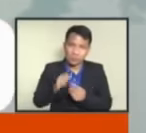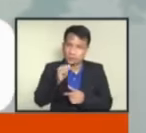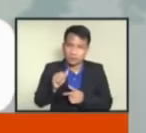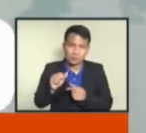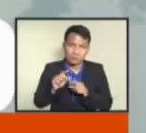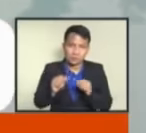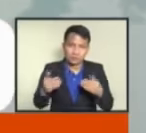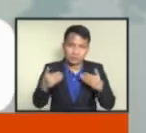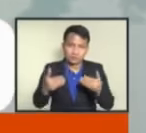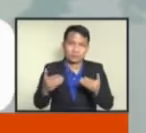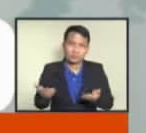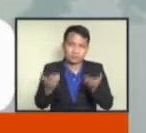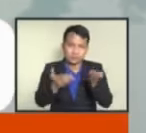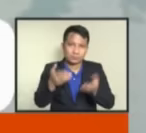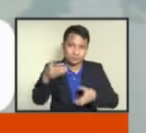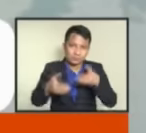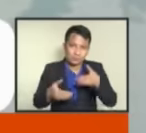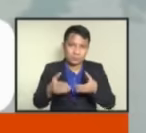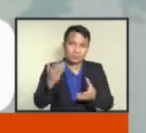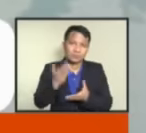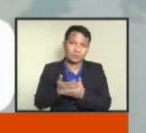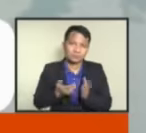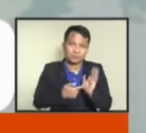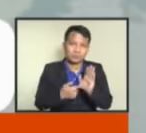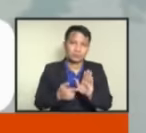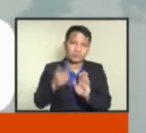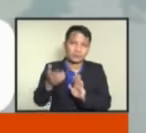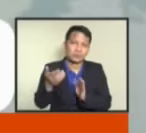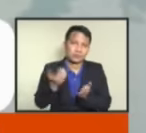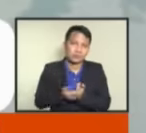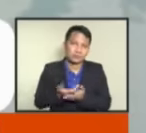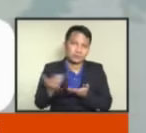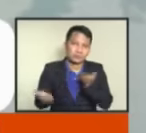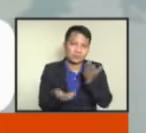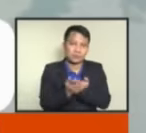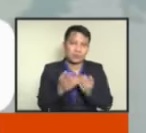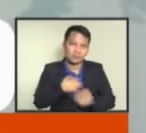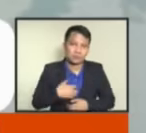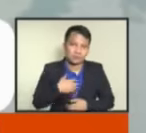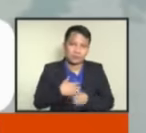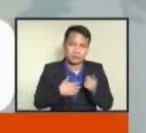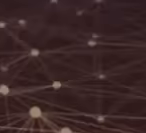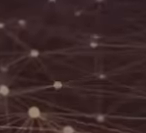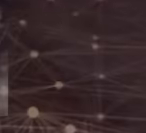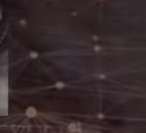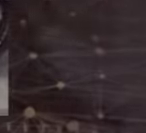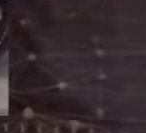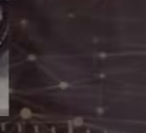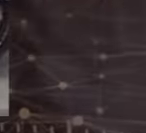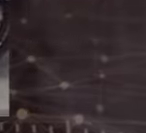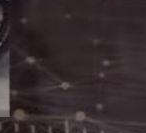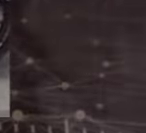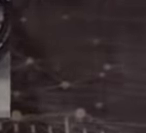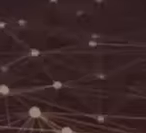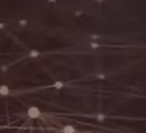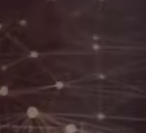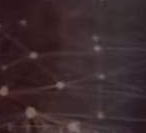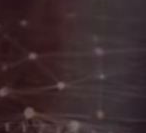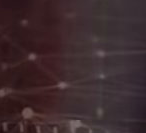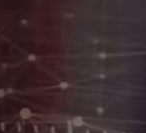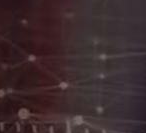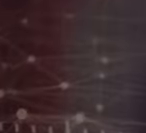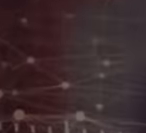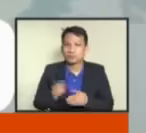hindi, tuloy tayo sa korte, matibay ng mga ebidensya to, sampan natin ang kaso itong si mister. Marami pa po akong ebidensya, sir. Marami pa po akong videos. Yan ang sinatawag